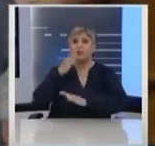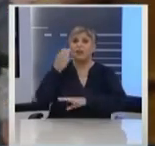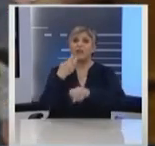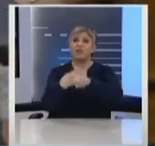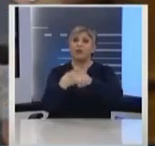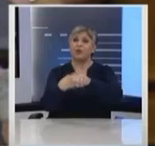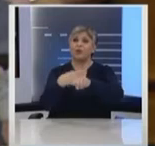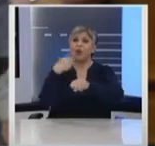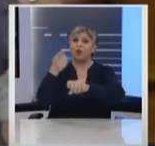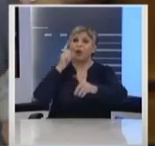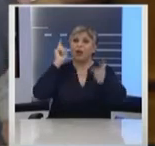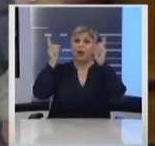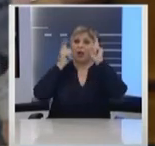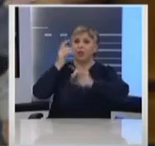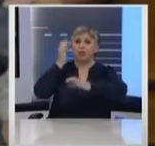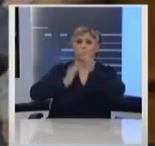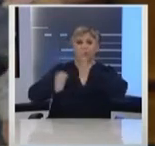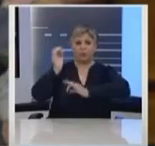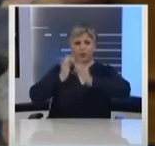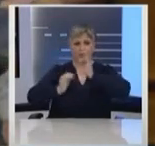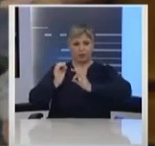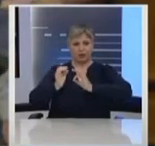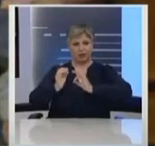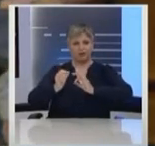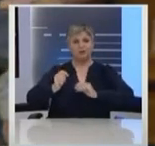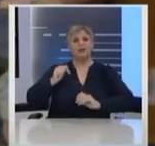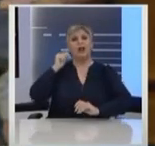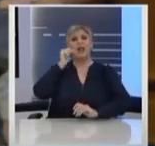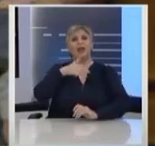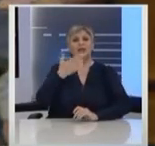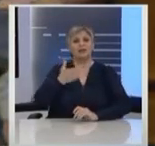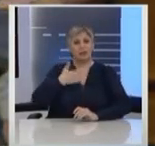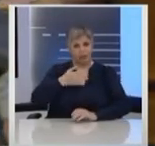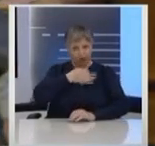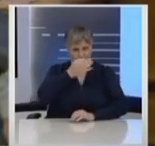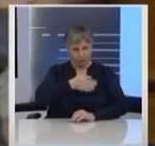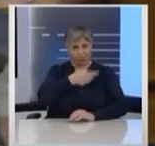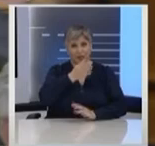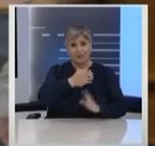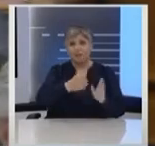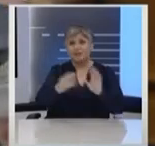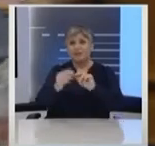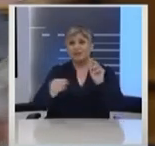δεν αναφερθήκατε, γιατί βεβαίως δεν μιλάτε μόνο εσείς με ψυχιάτρους, μιλάνε και άλλοι.